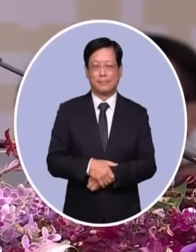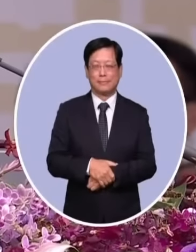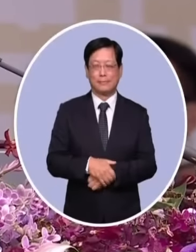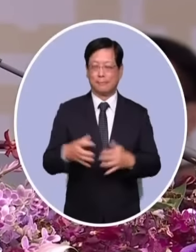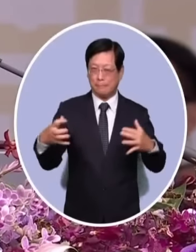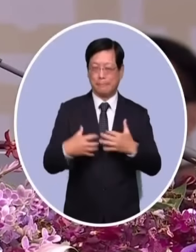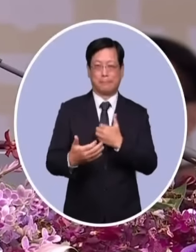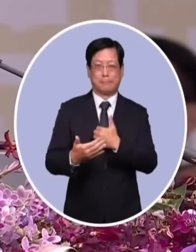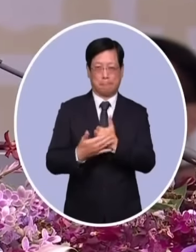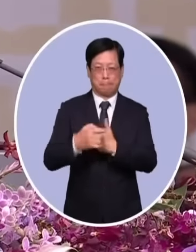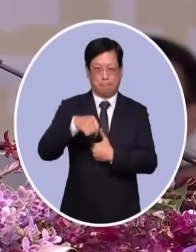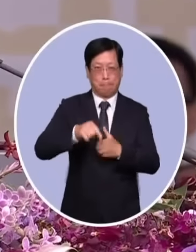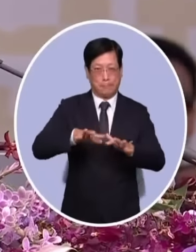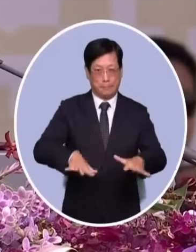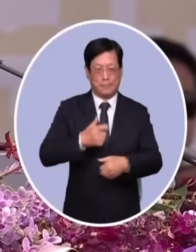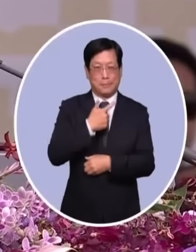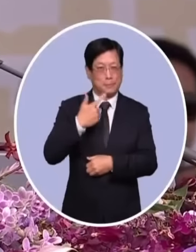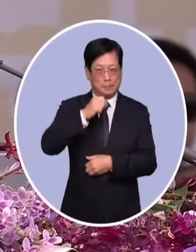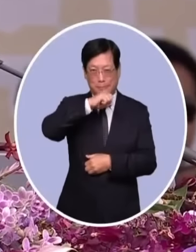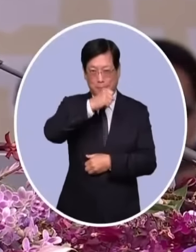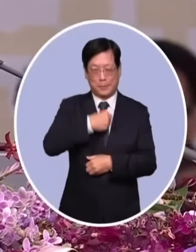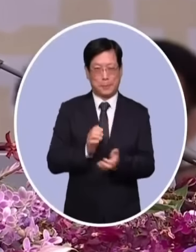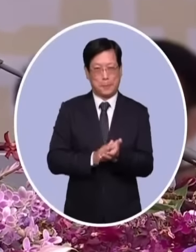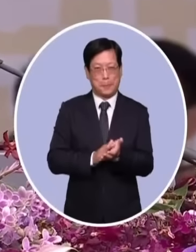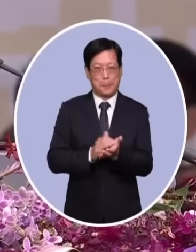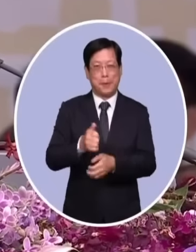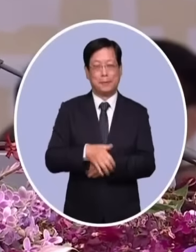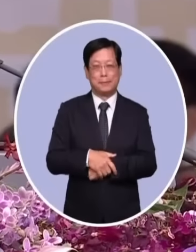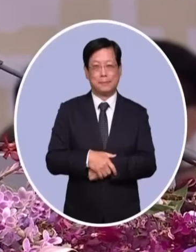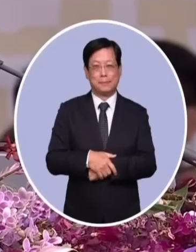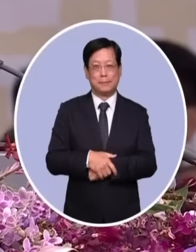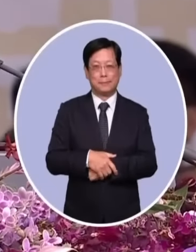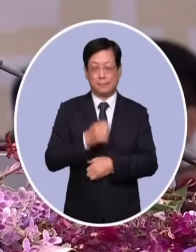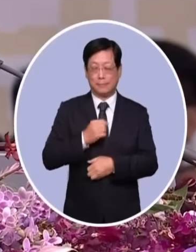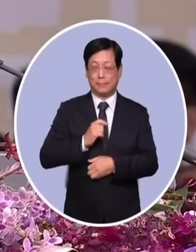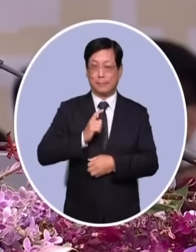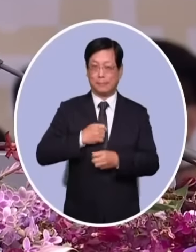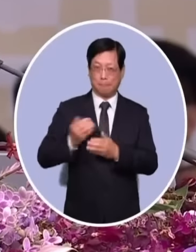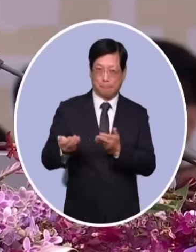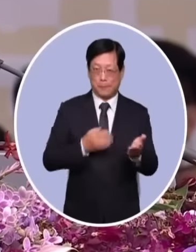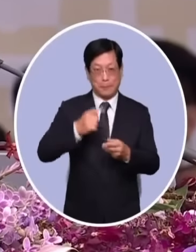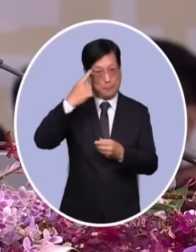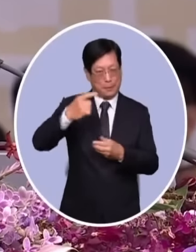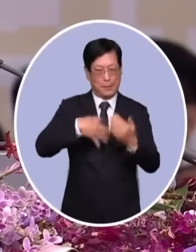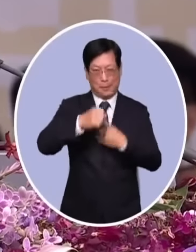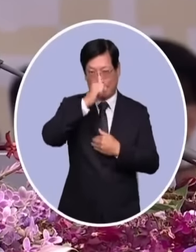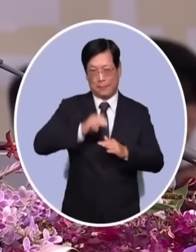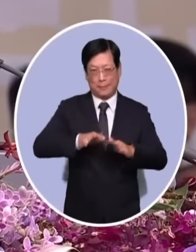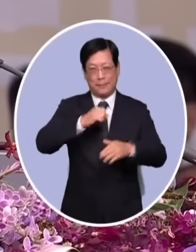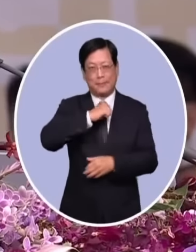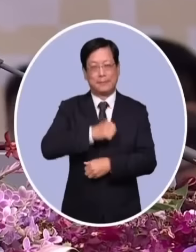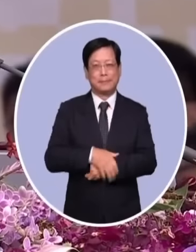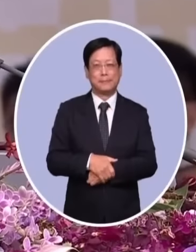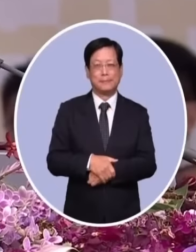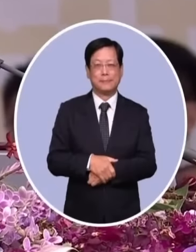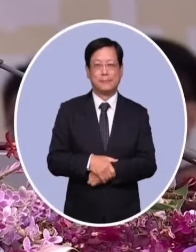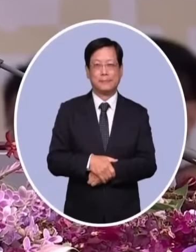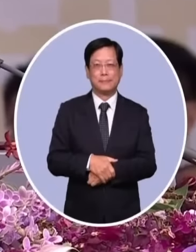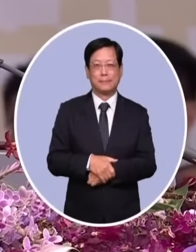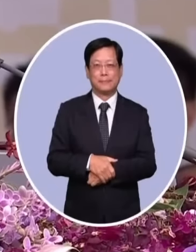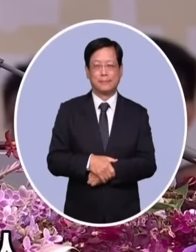为今天美丽的台湾喝彩，迎向明天更美好的台湾。